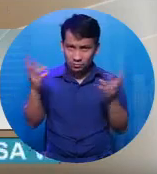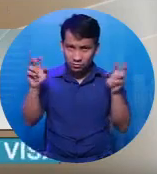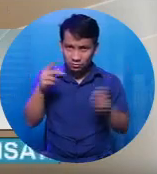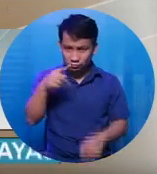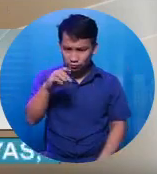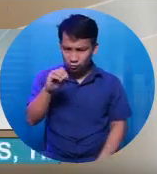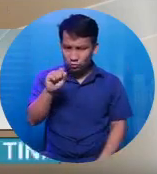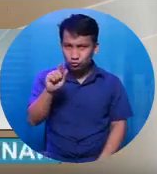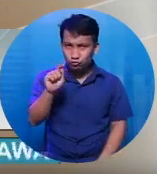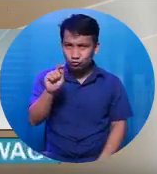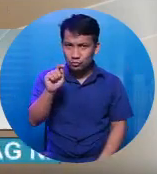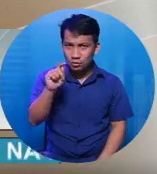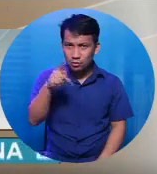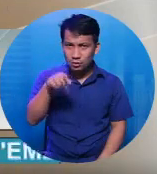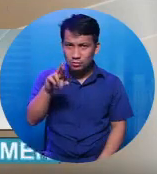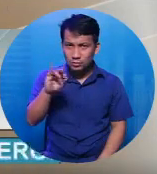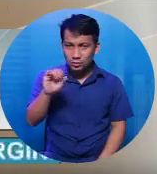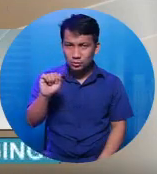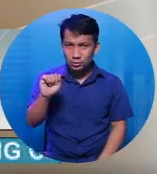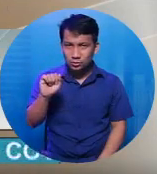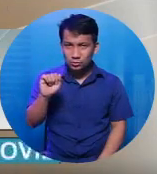sinasabi nilang postpartum?